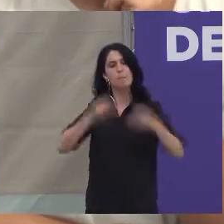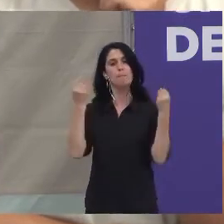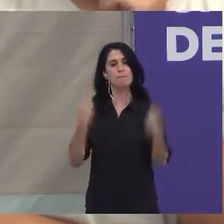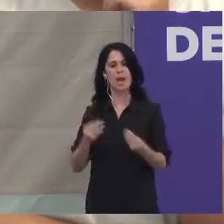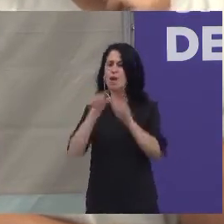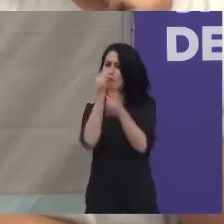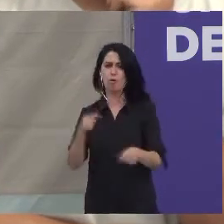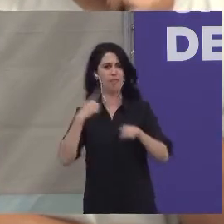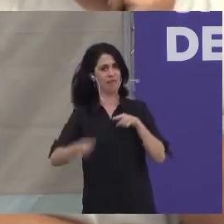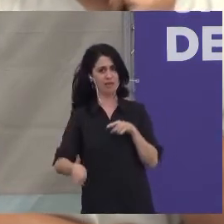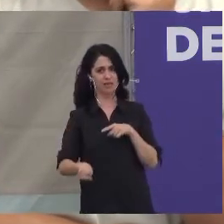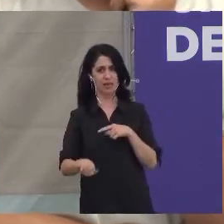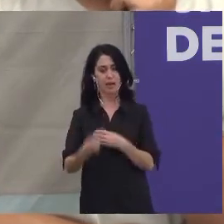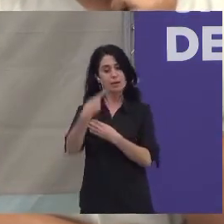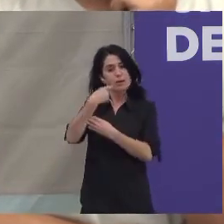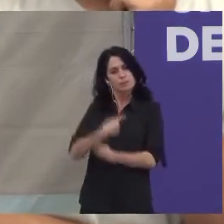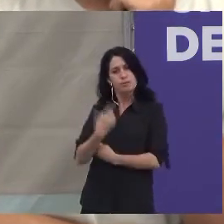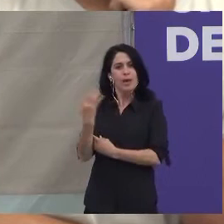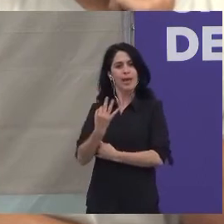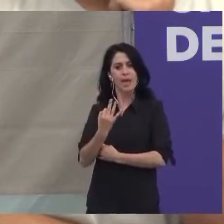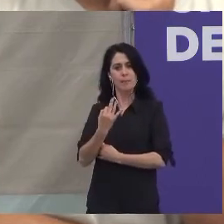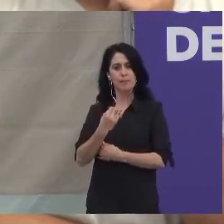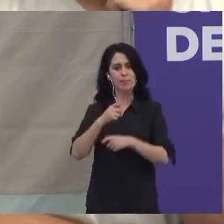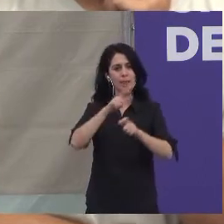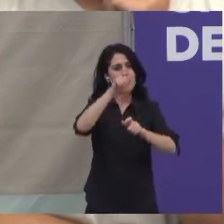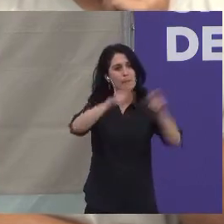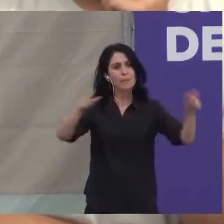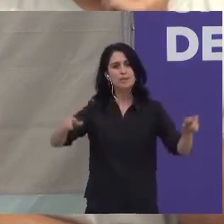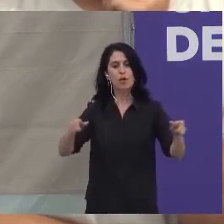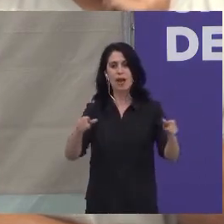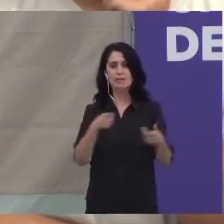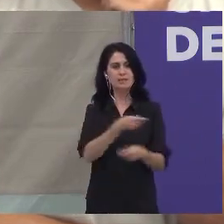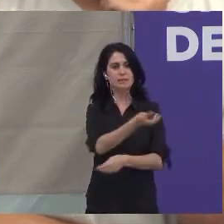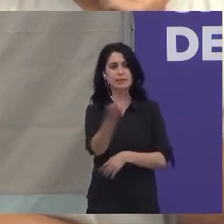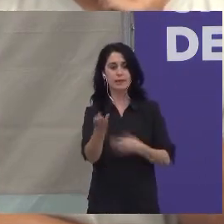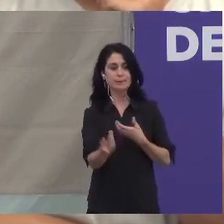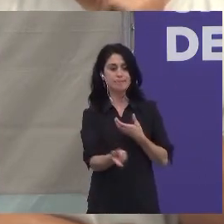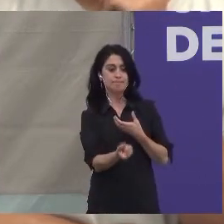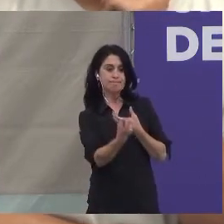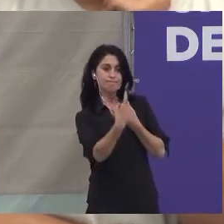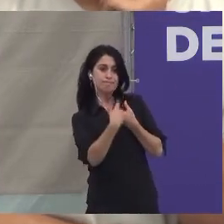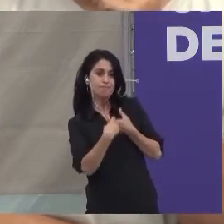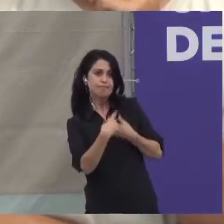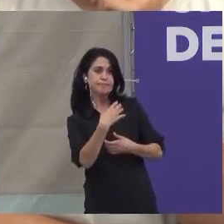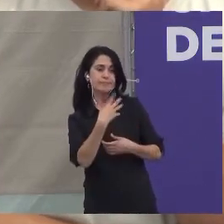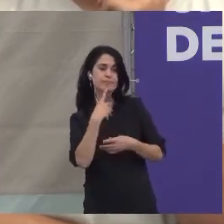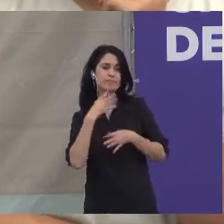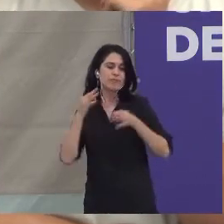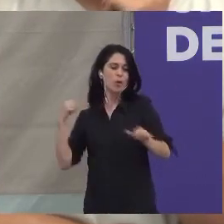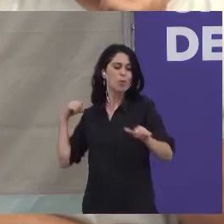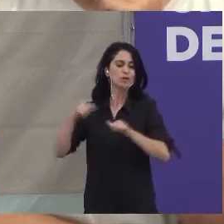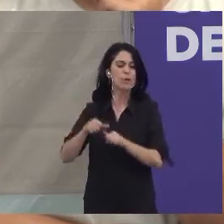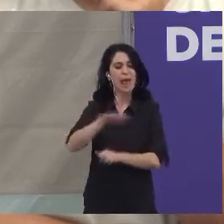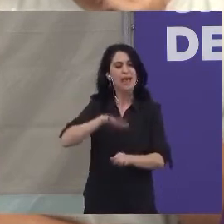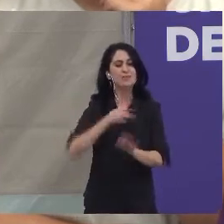Ens obliga a propiciar la participació d'aquella gent que no pot participar dels espais clàssics establerts.